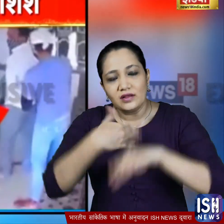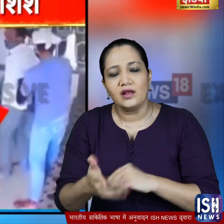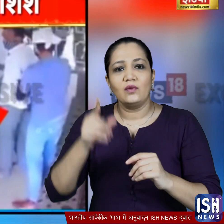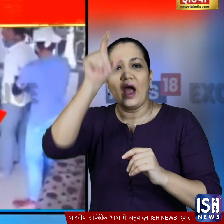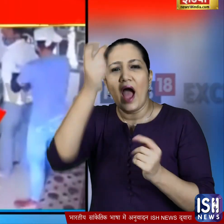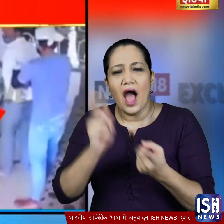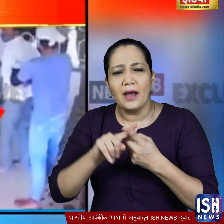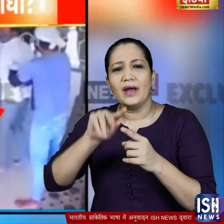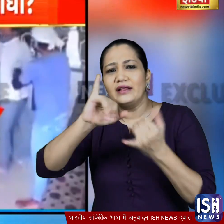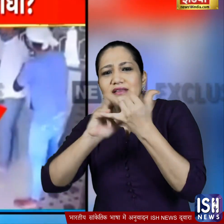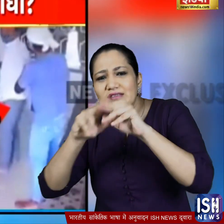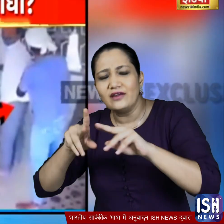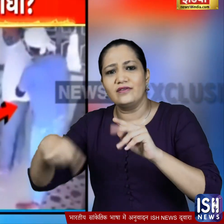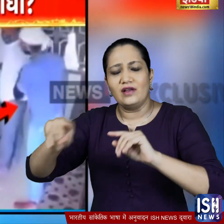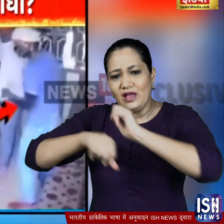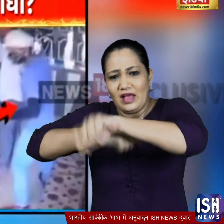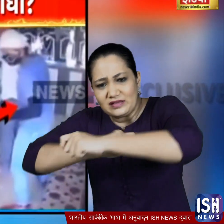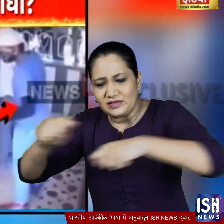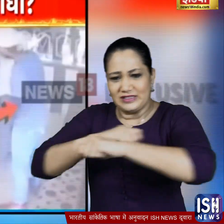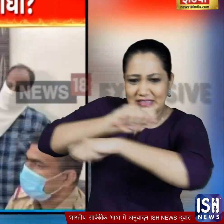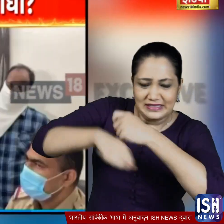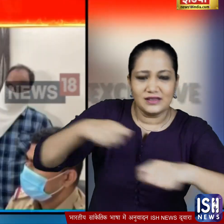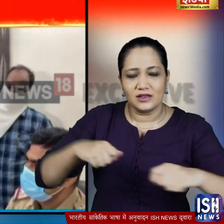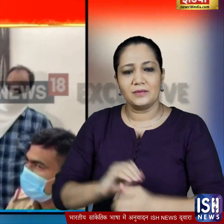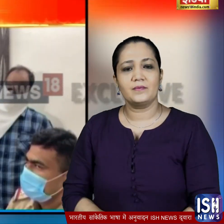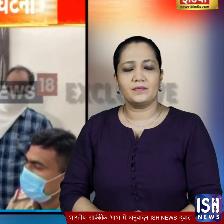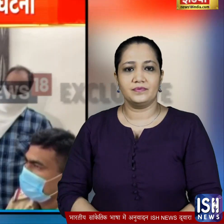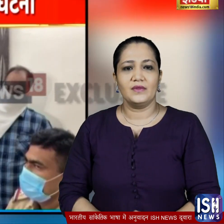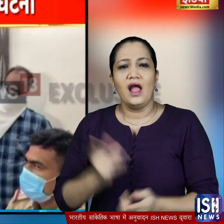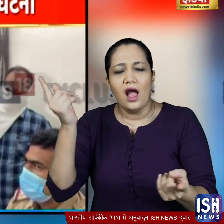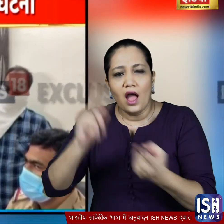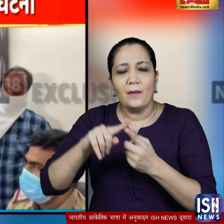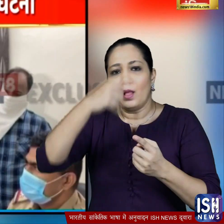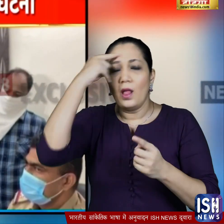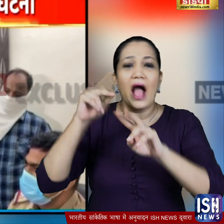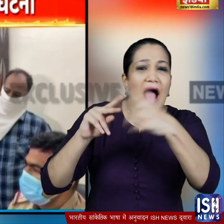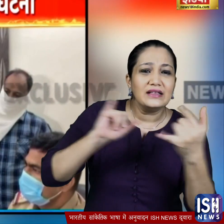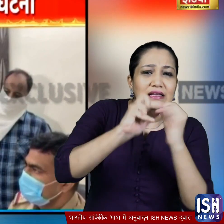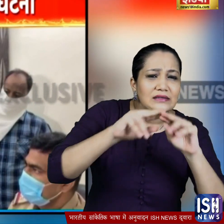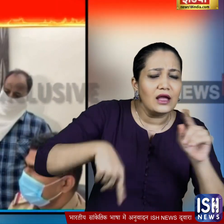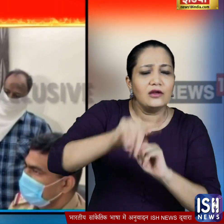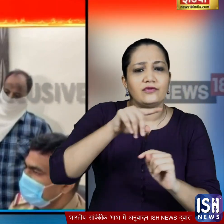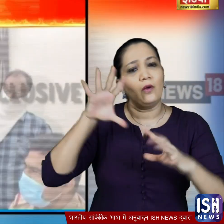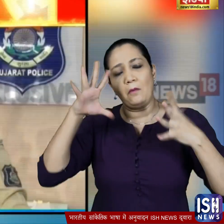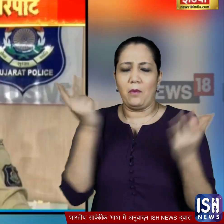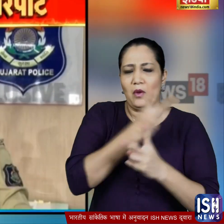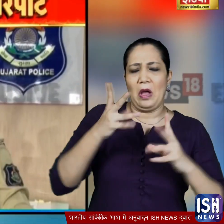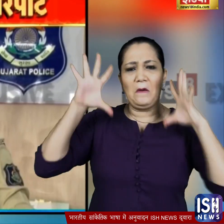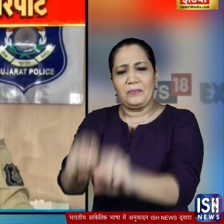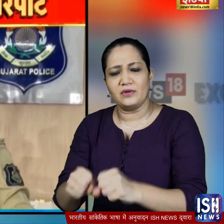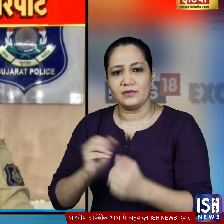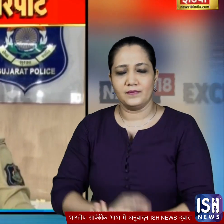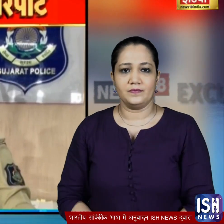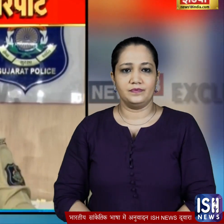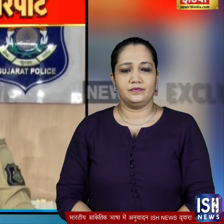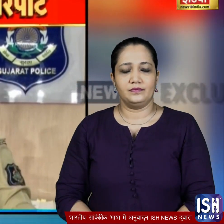में मौजूद दूसरे कर्मचारी के हाथों को रस्सी से बांधने लगा और बताया गया कि तभी वहां मौजूद बाकी लोगों ने दोनों को धर दबोचा। अचानक से उन